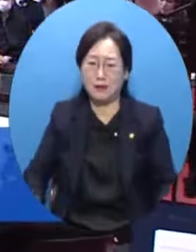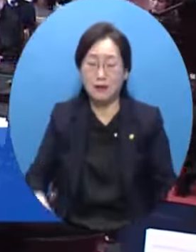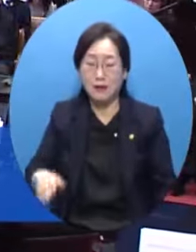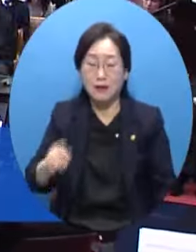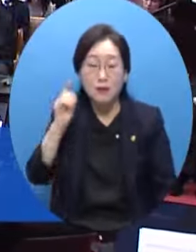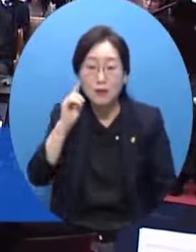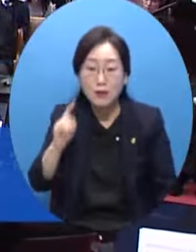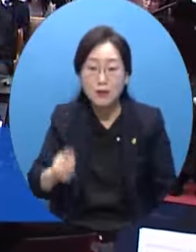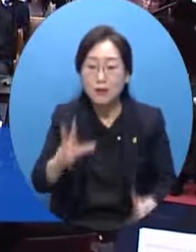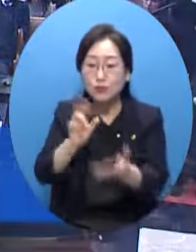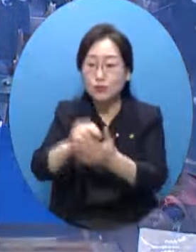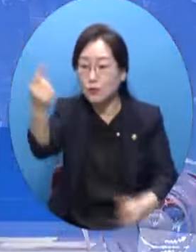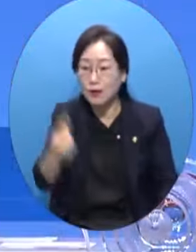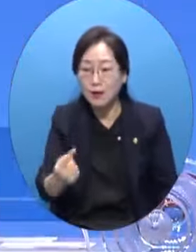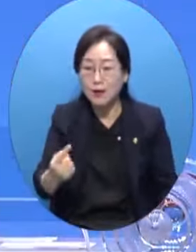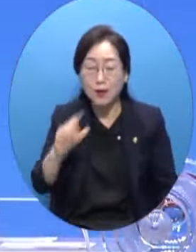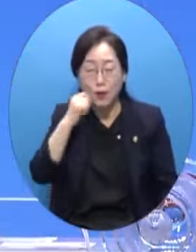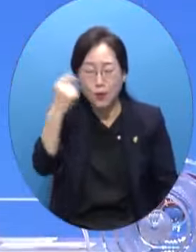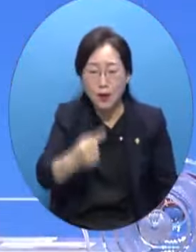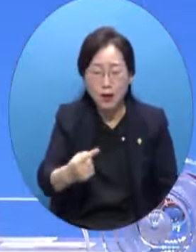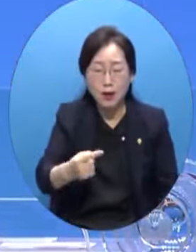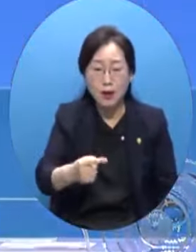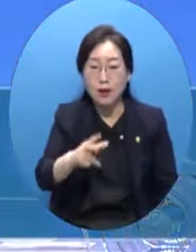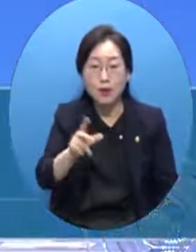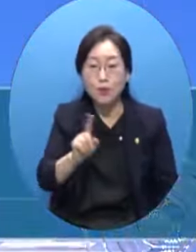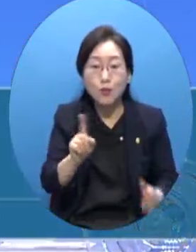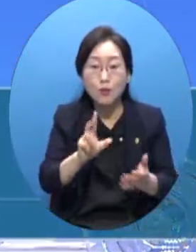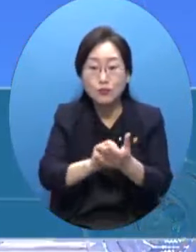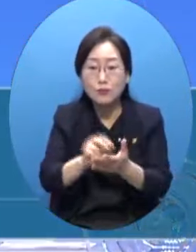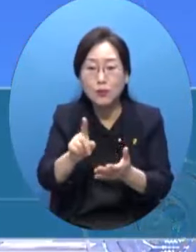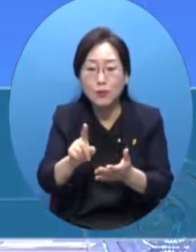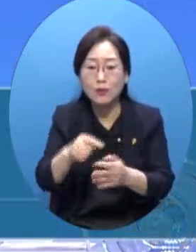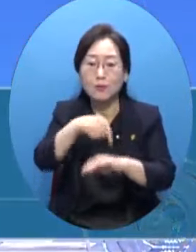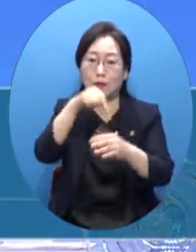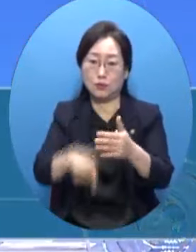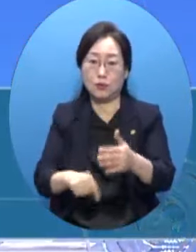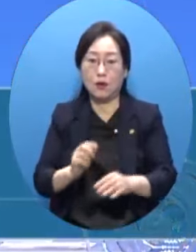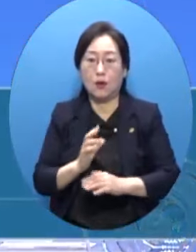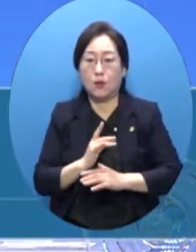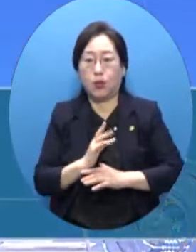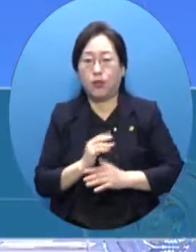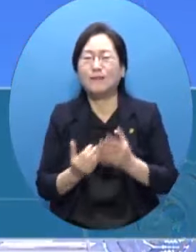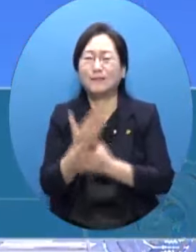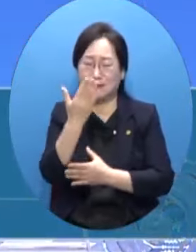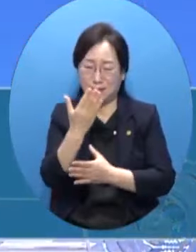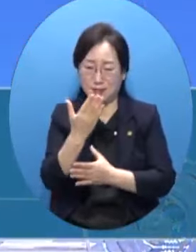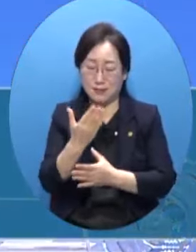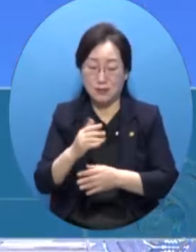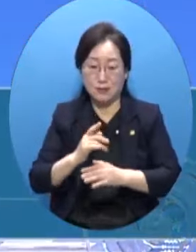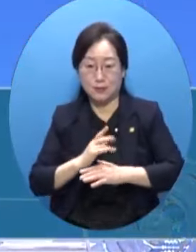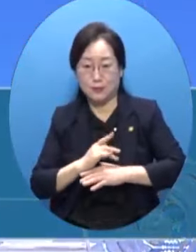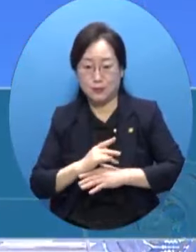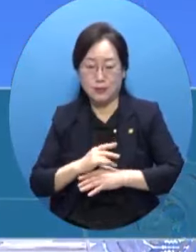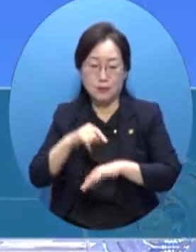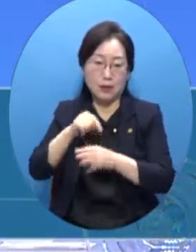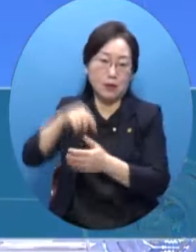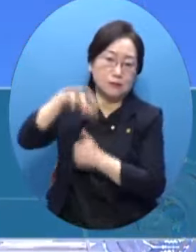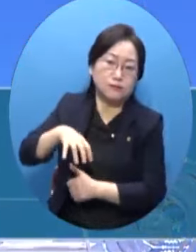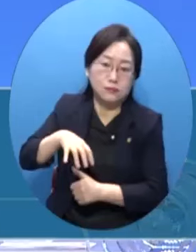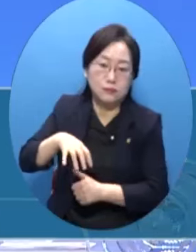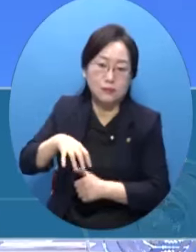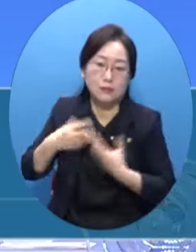여러분, 문제가 다가올 때, 어려움이 다가올 때 가장 큰 문제는 내 마음속에 두려움이 다가오는 것입니다. 두려움이 내 마음을 누르면 나는 그냥